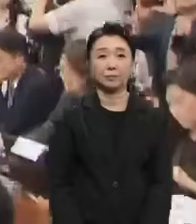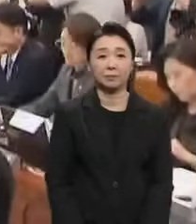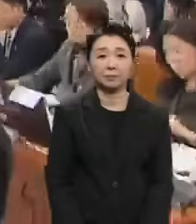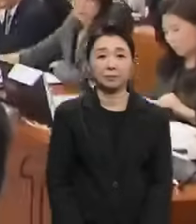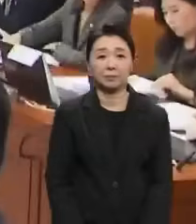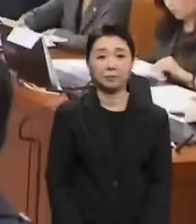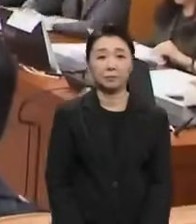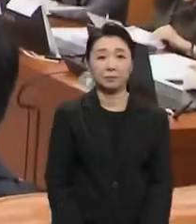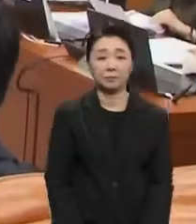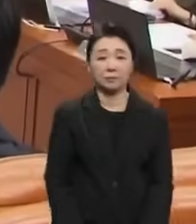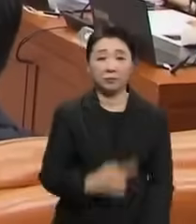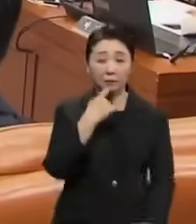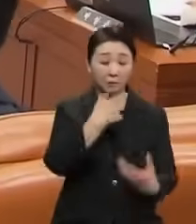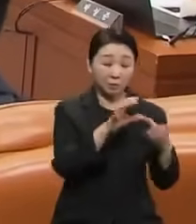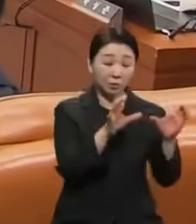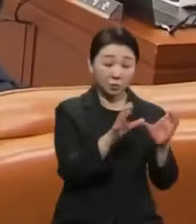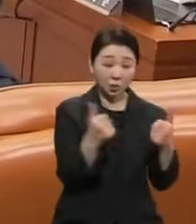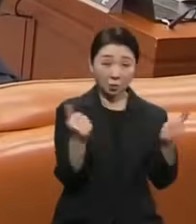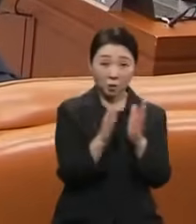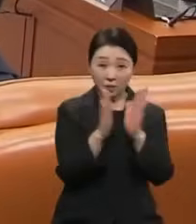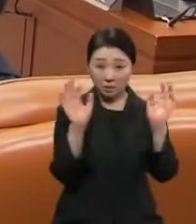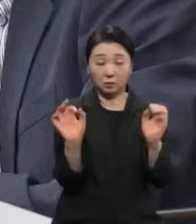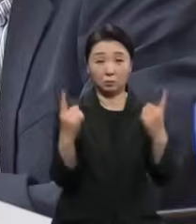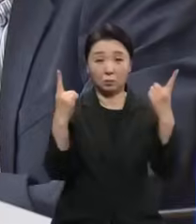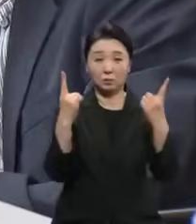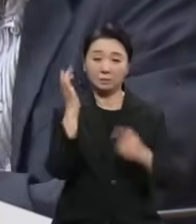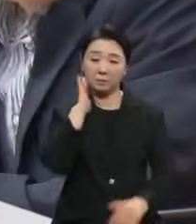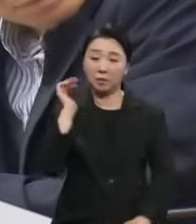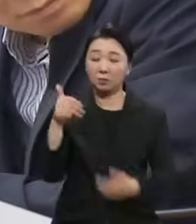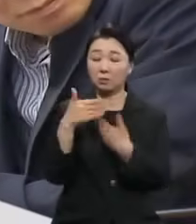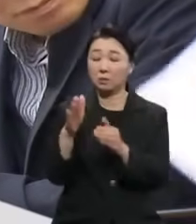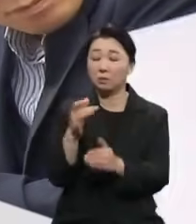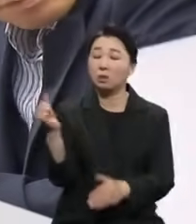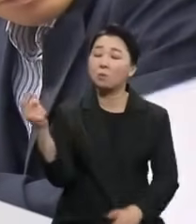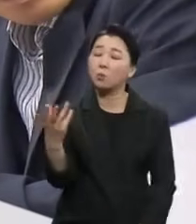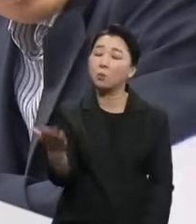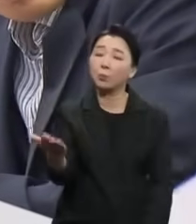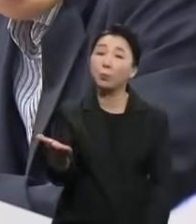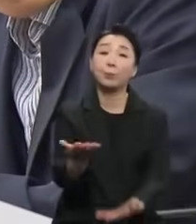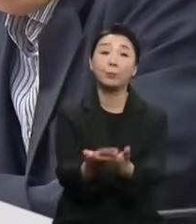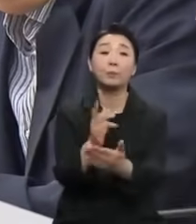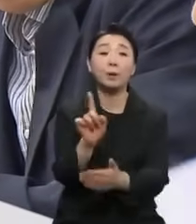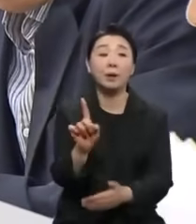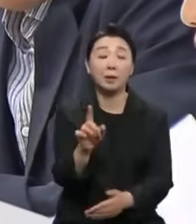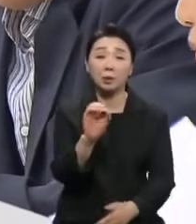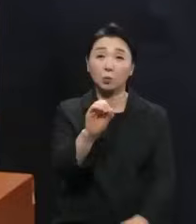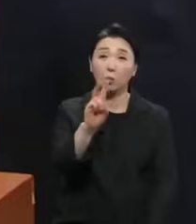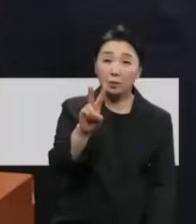더불어민주당은 회의 시작과 동시에 대통령실 번호부터 보자고 했습니다.